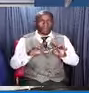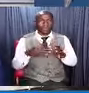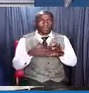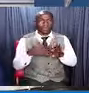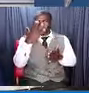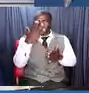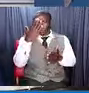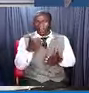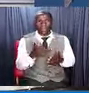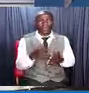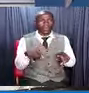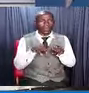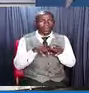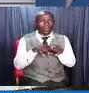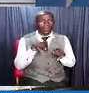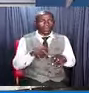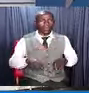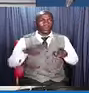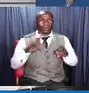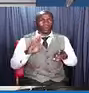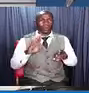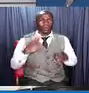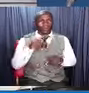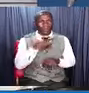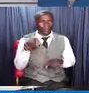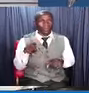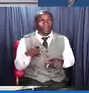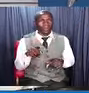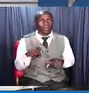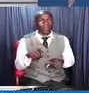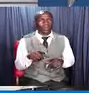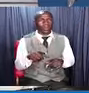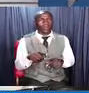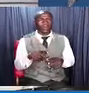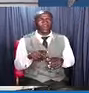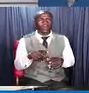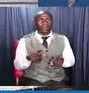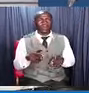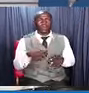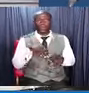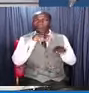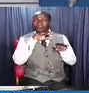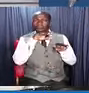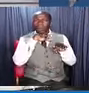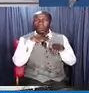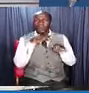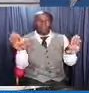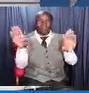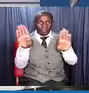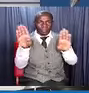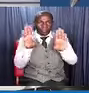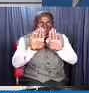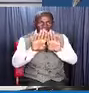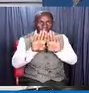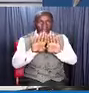nini? Why? Wewe nawe ni mwanadamu. You are still a human being. Fisa amekula mnyonge. When the hair has taken the weak one. Zipa mlango na magogo.